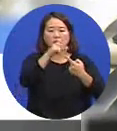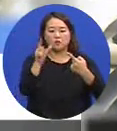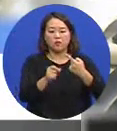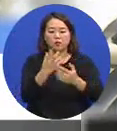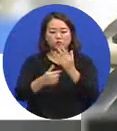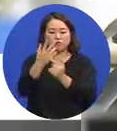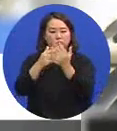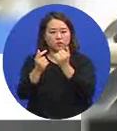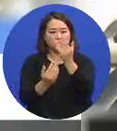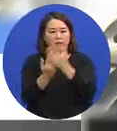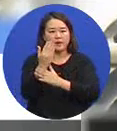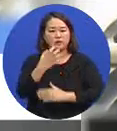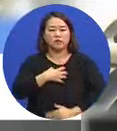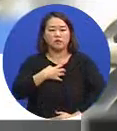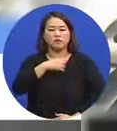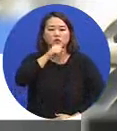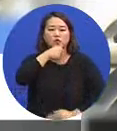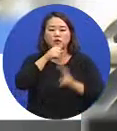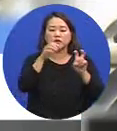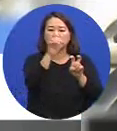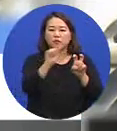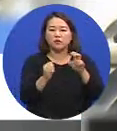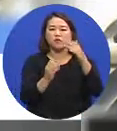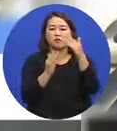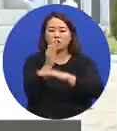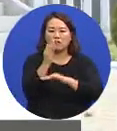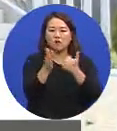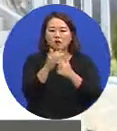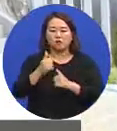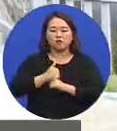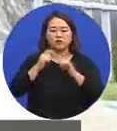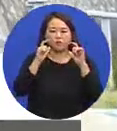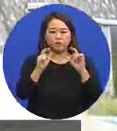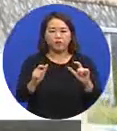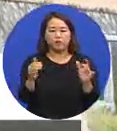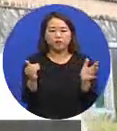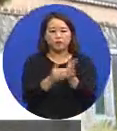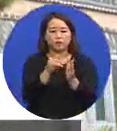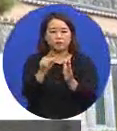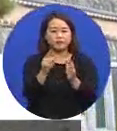지수가 20%를 넘었다면서 주의보를 발령했습니다.